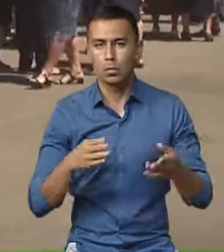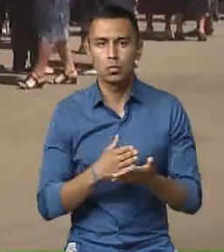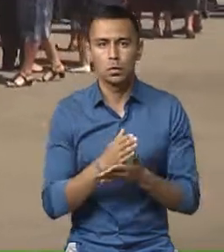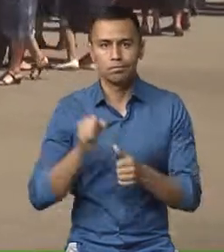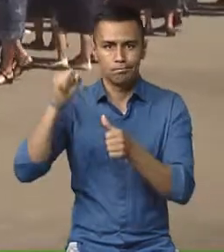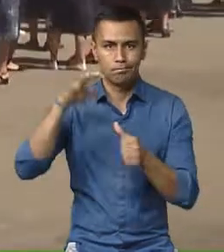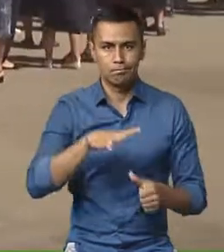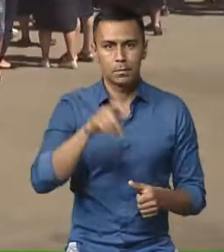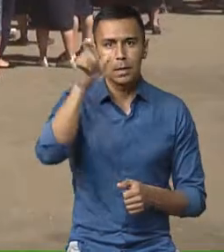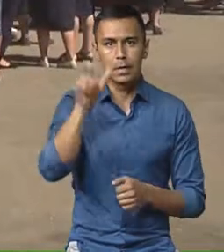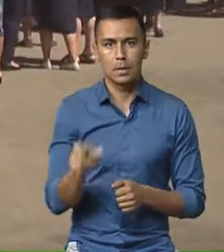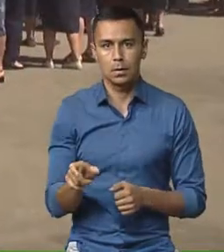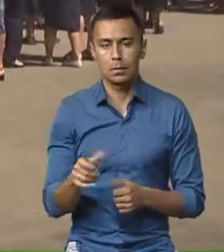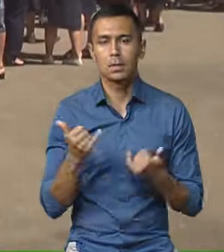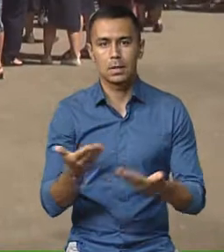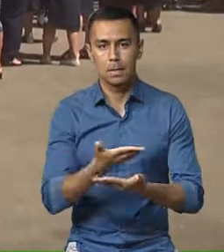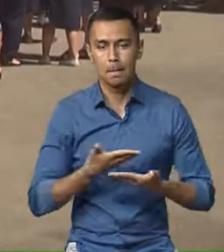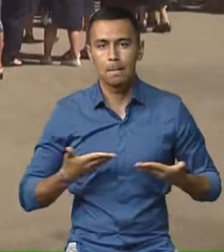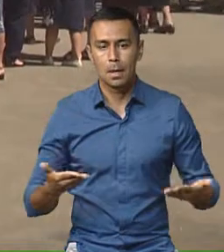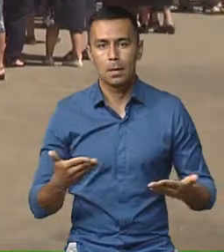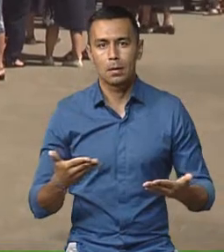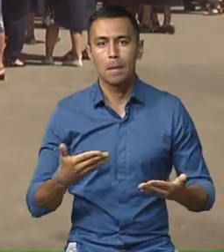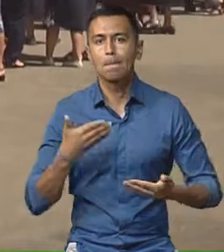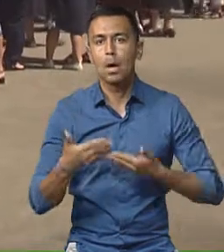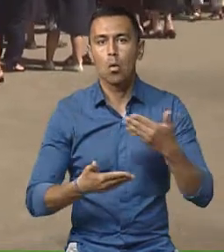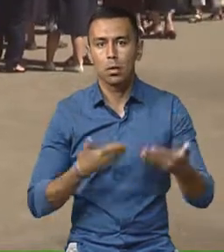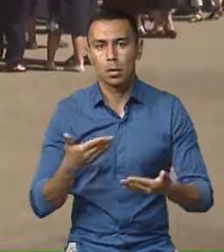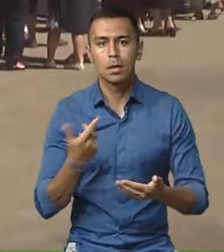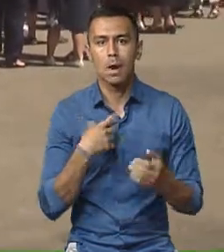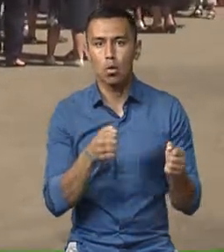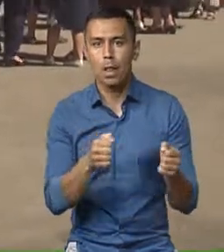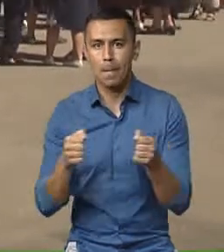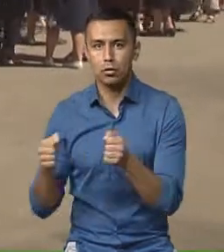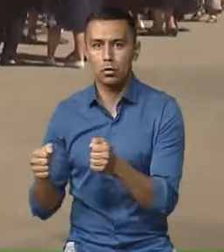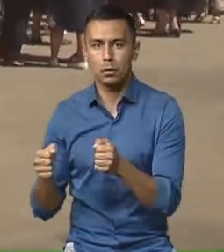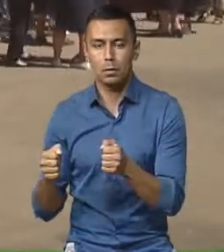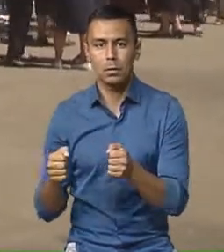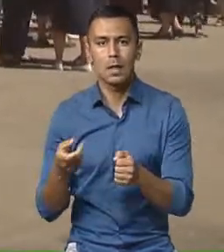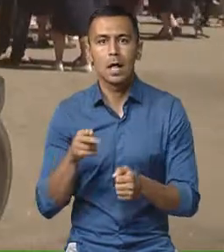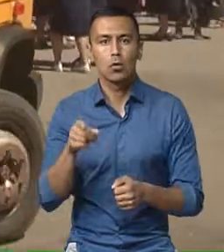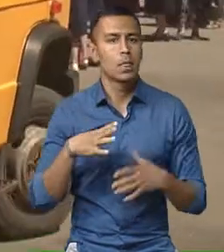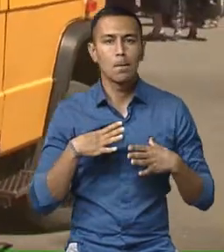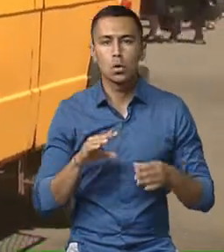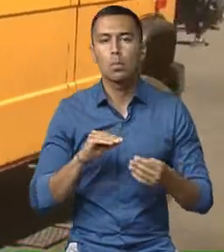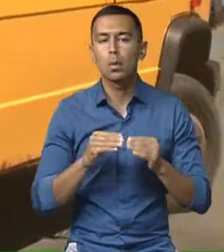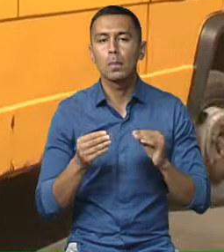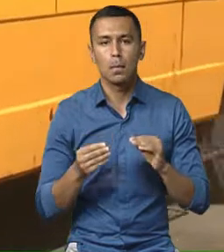десантником. Зараз ми піхота, зараз ми кулеметчики. І для нього не було